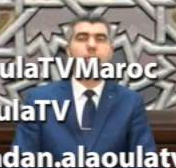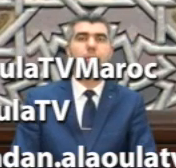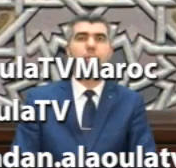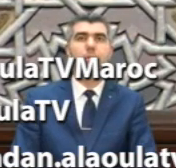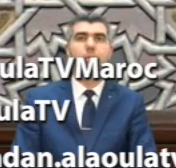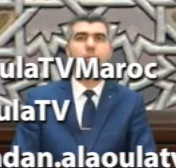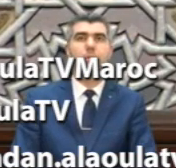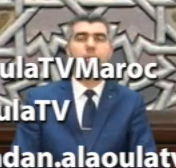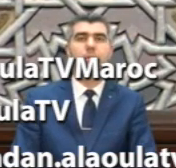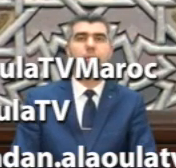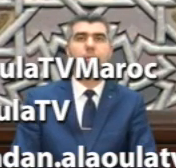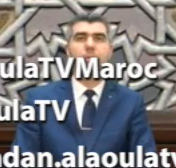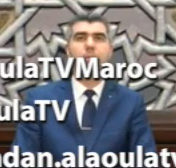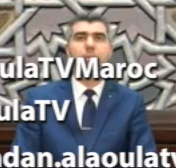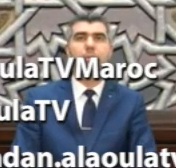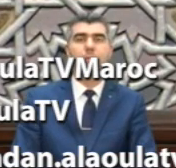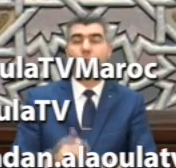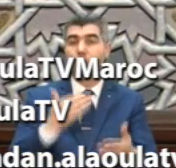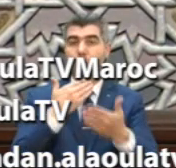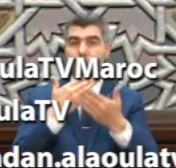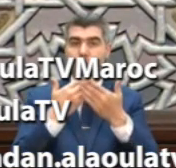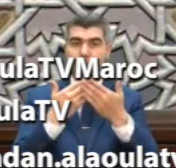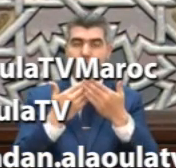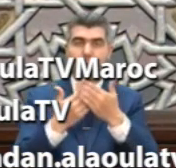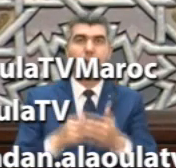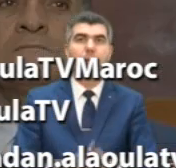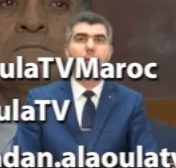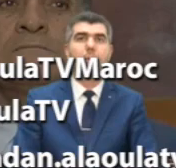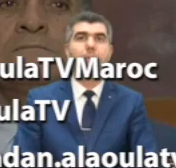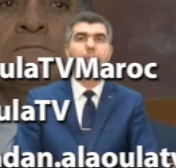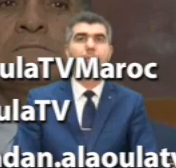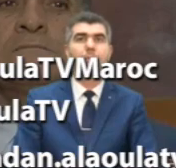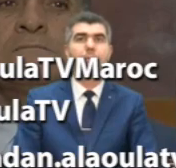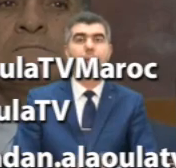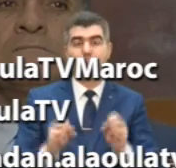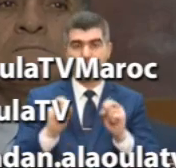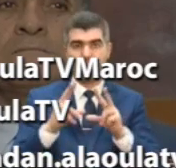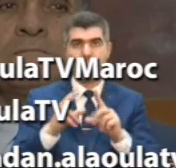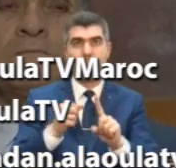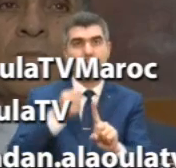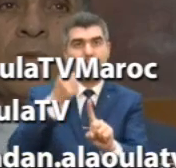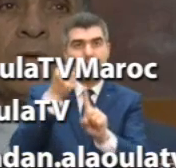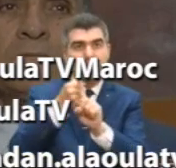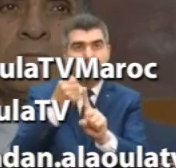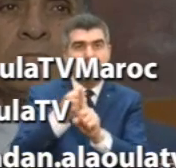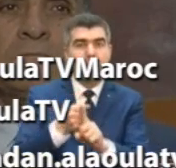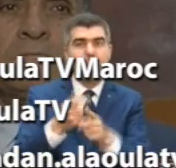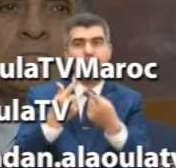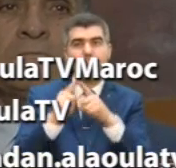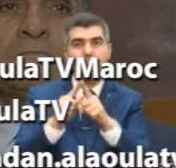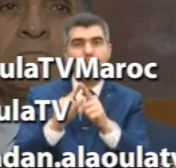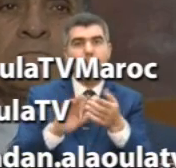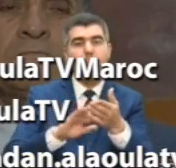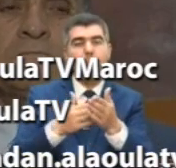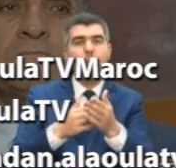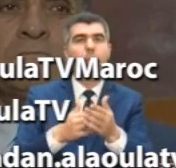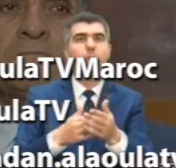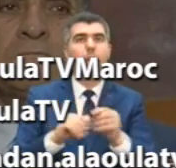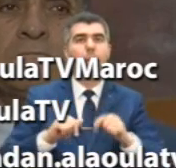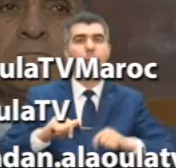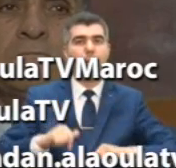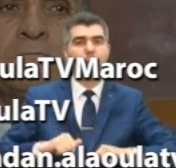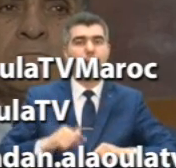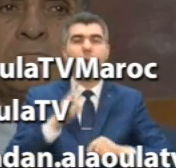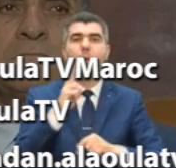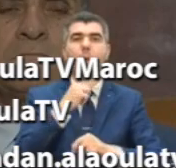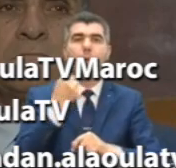النائب. شكرا السيدة الوزيرة. نثمن المجهودات المبذولة في هذا الإطار من طرف